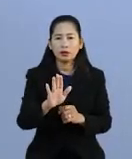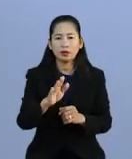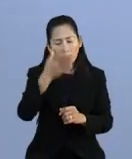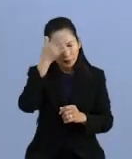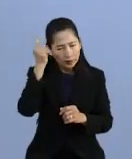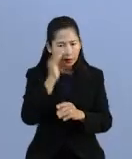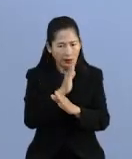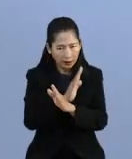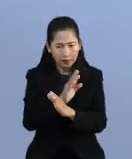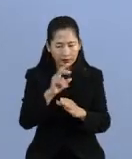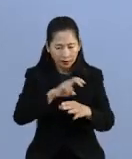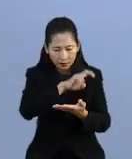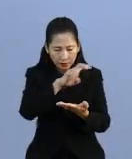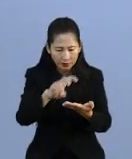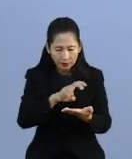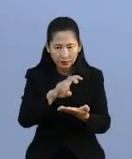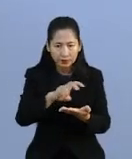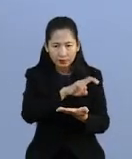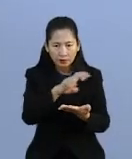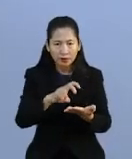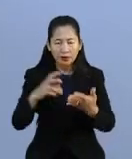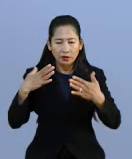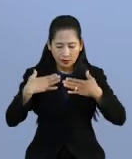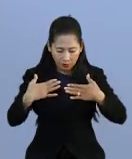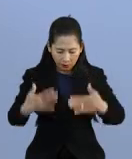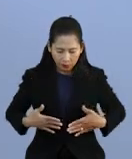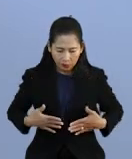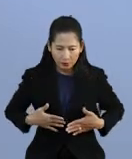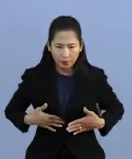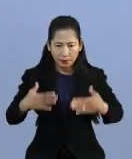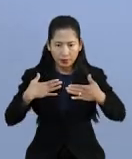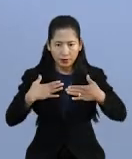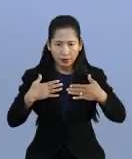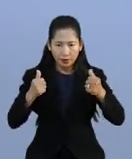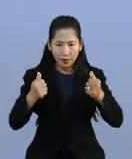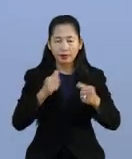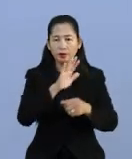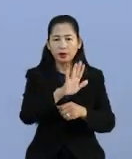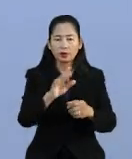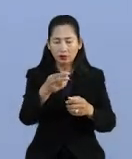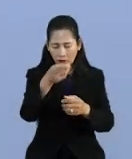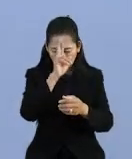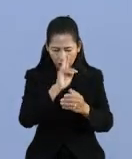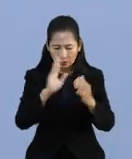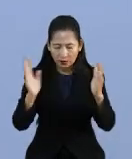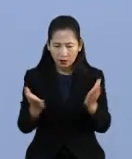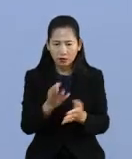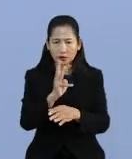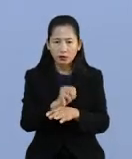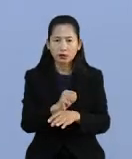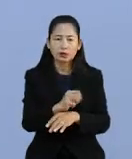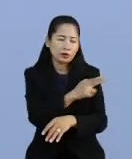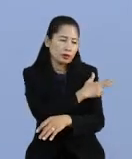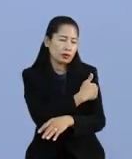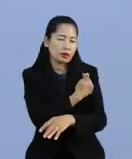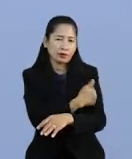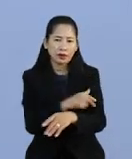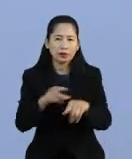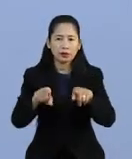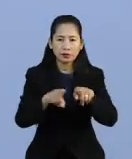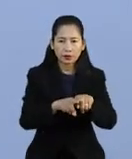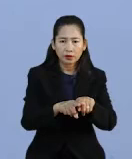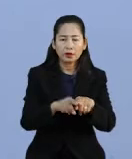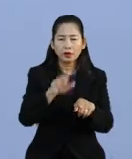trâu plek tê nông ca thay đại xa sau cặp phe đọc bạc luôn nó còn á chỉ phải say con trâu tai cột rục từ tam cả này nón đọc bạc xuống sực hạ bị ba đội